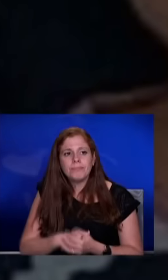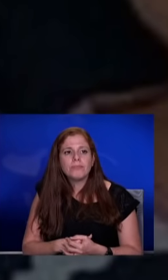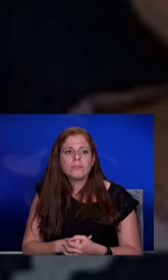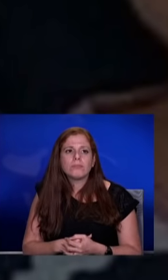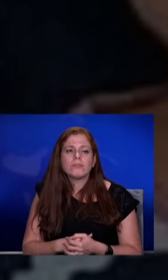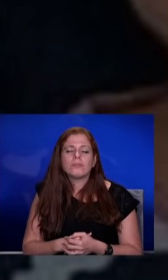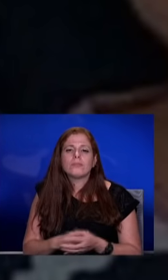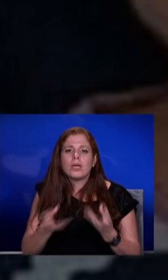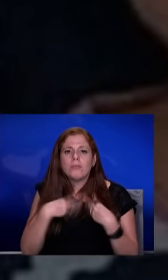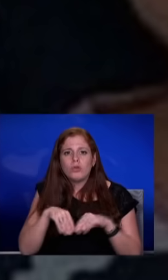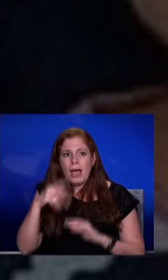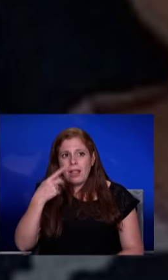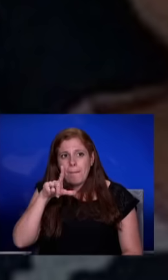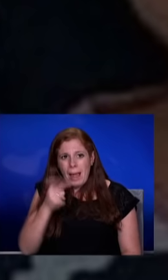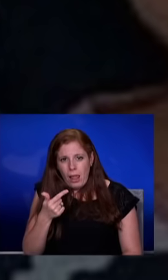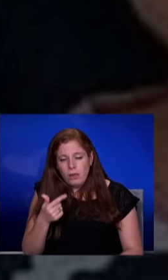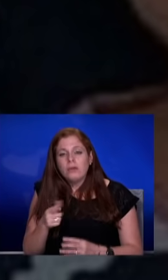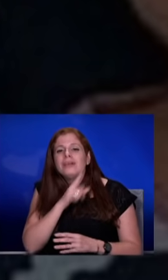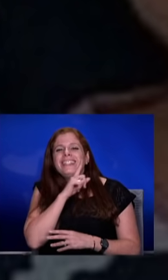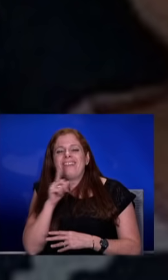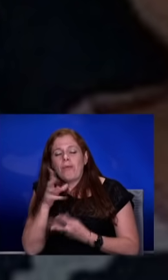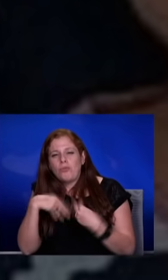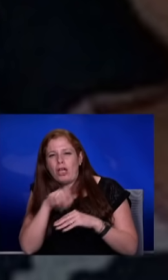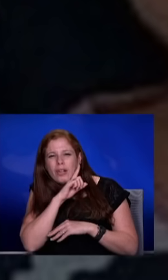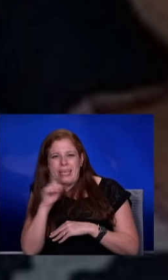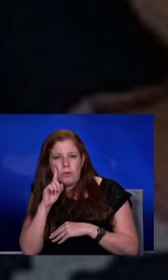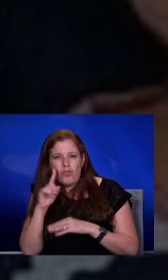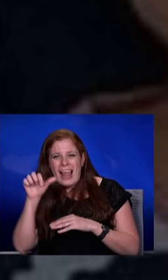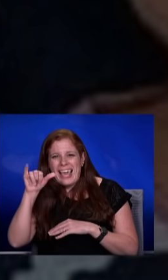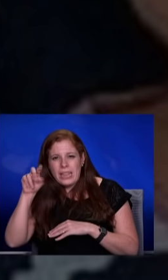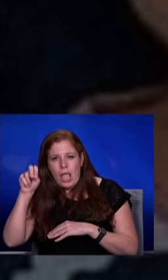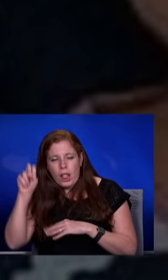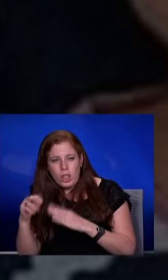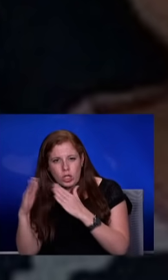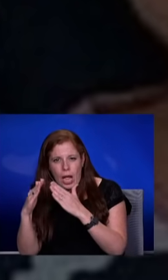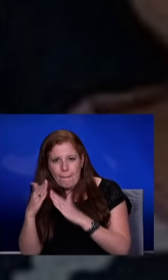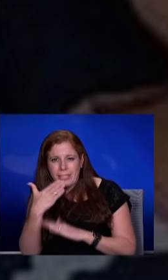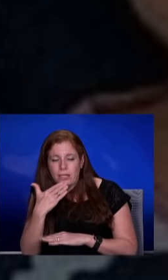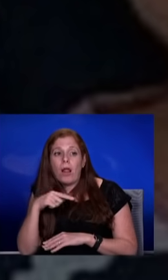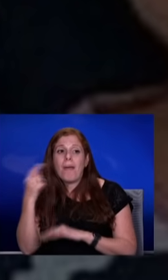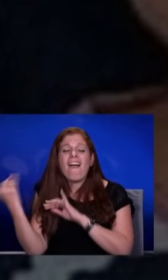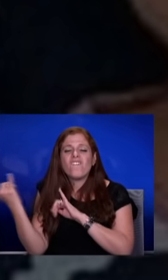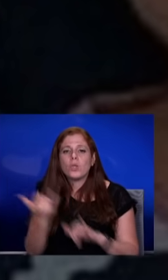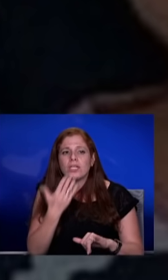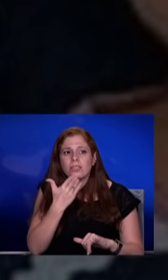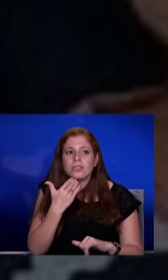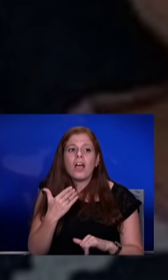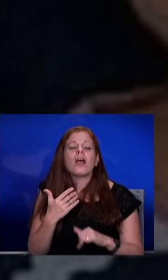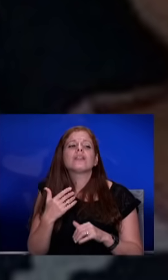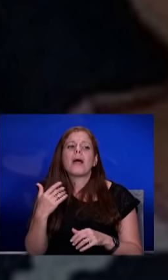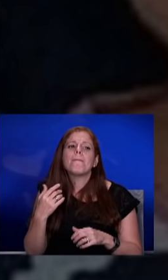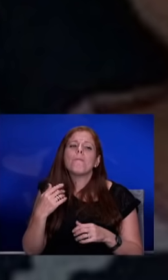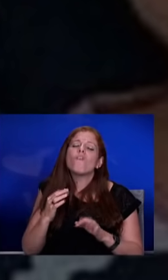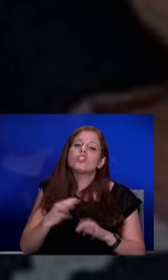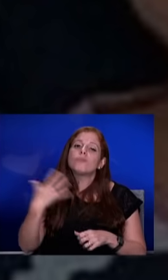ומשפחת פלג, משפחת אמו של איתן שמתגוררת בישראל, נמסר. הבאתו של איתן לישראל נעשתה באופן המגשים את צוואת הוריו.